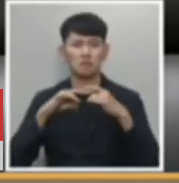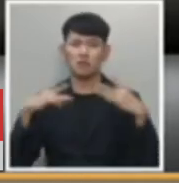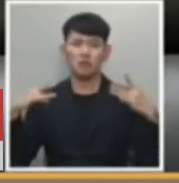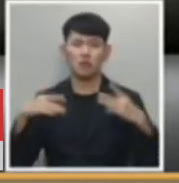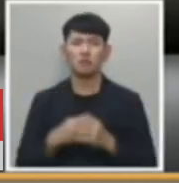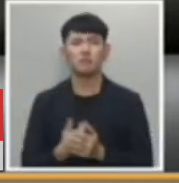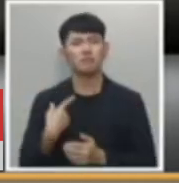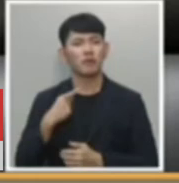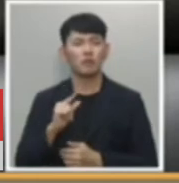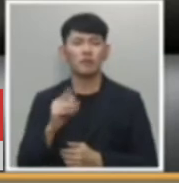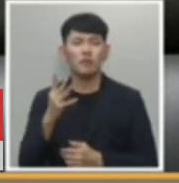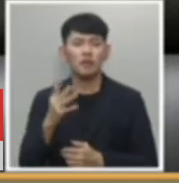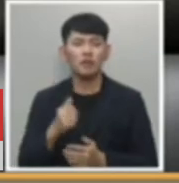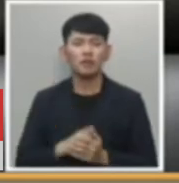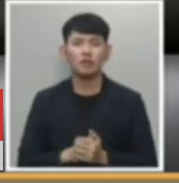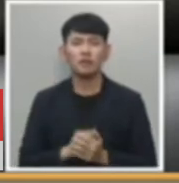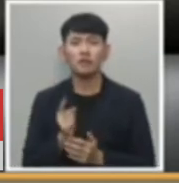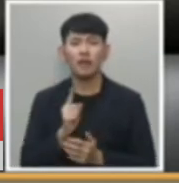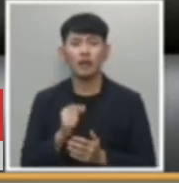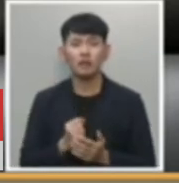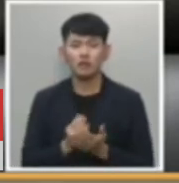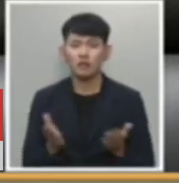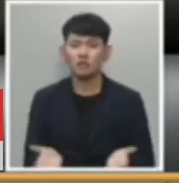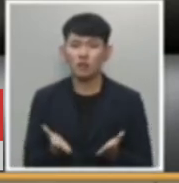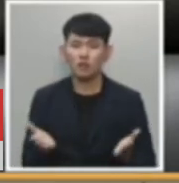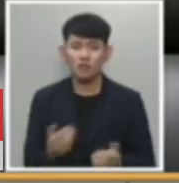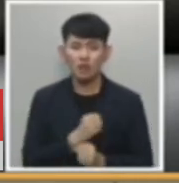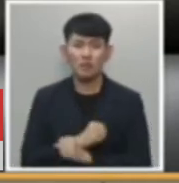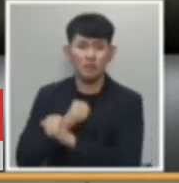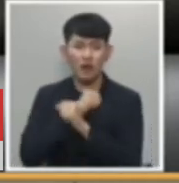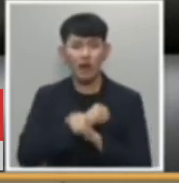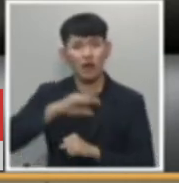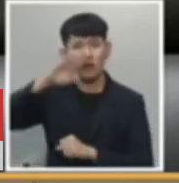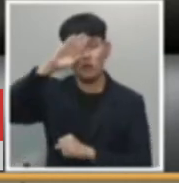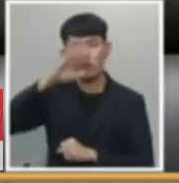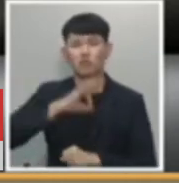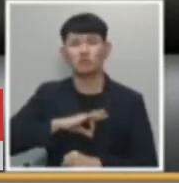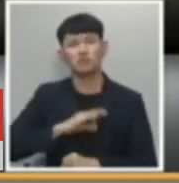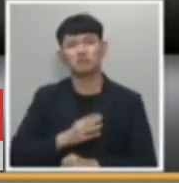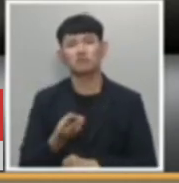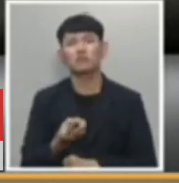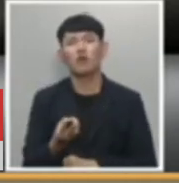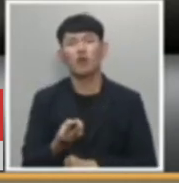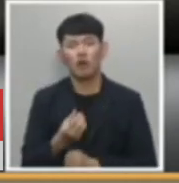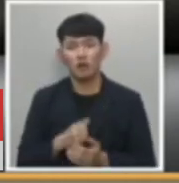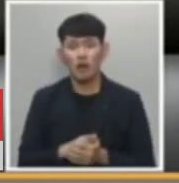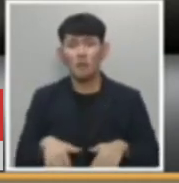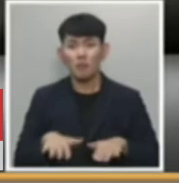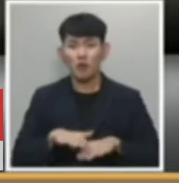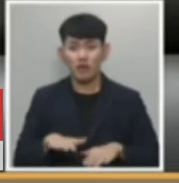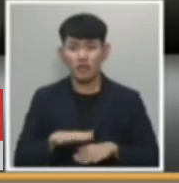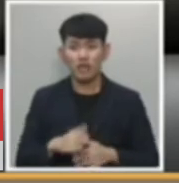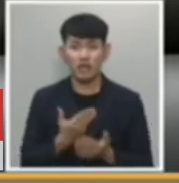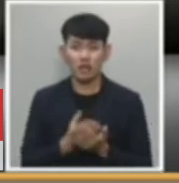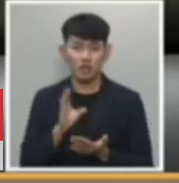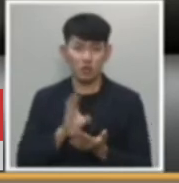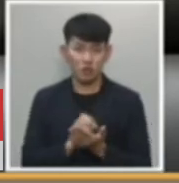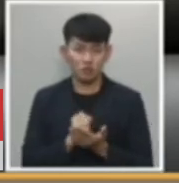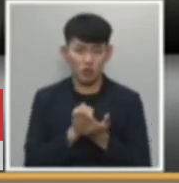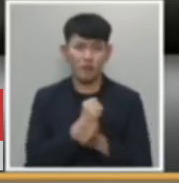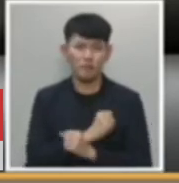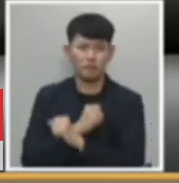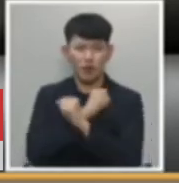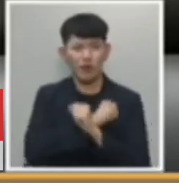ข้อนะครับ1งบด้านส่งเสริมสุขภาพและป้องกันโรคเนี่ยน้อยเกินไป ปกติงบส่งเสริมสุขภาพป้องกันโรคเนี่ยควรจะประม